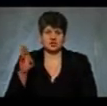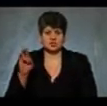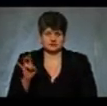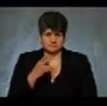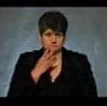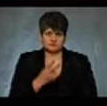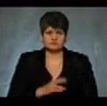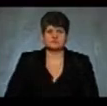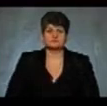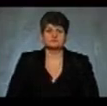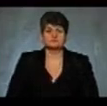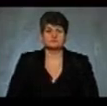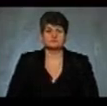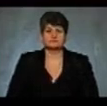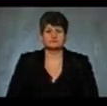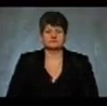переглянути.